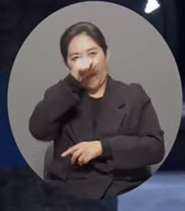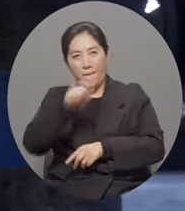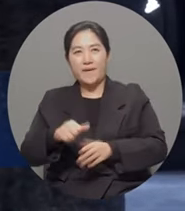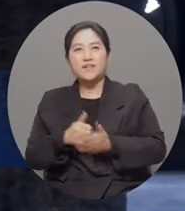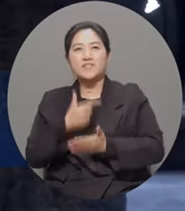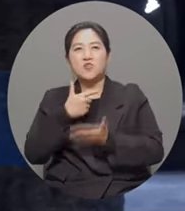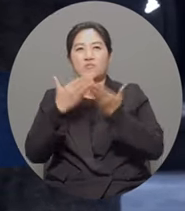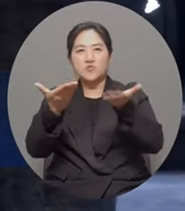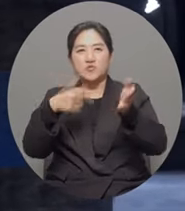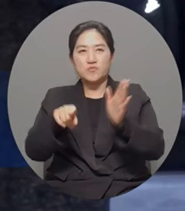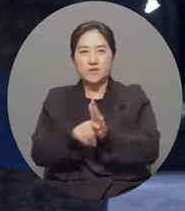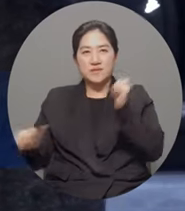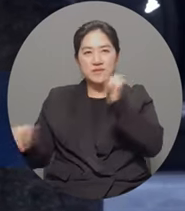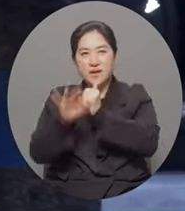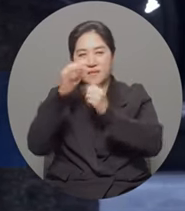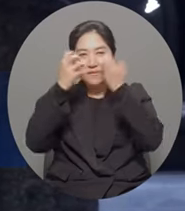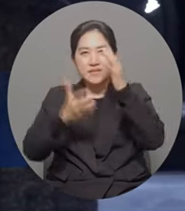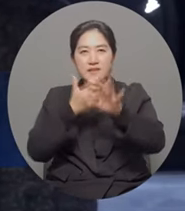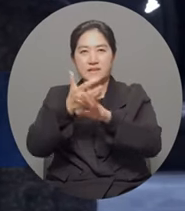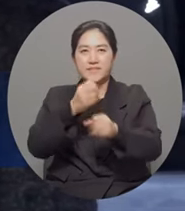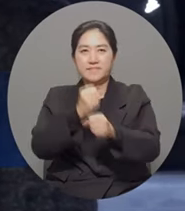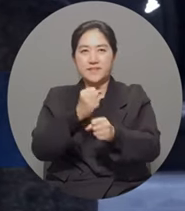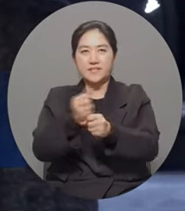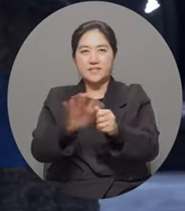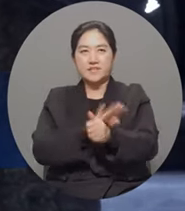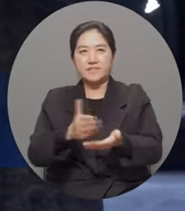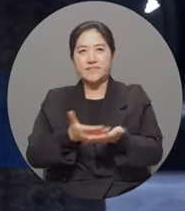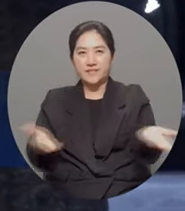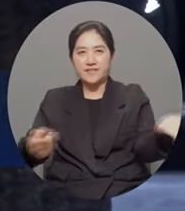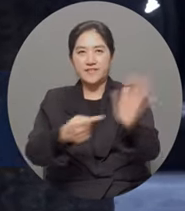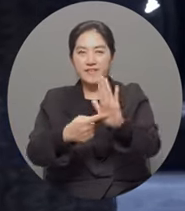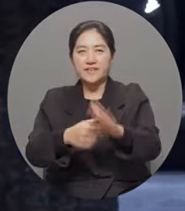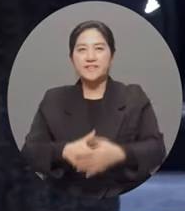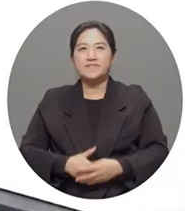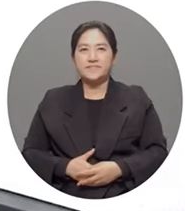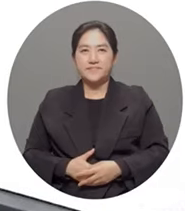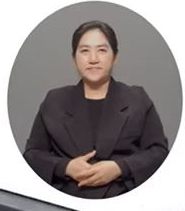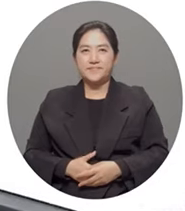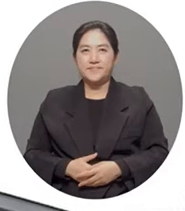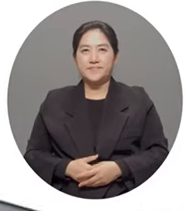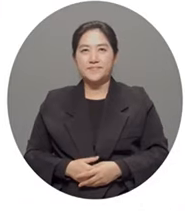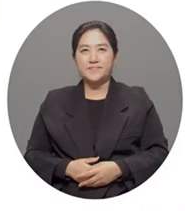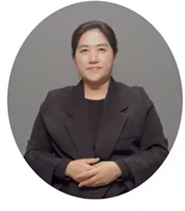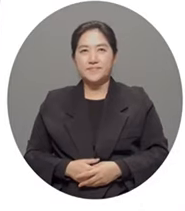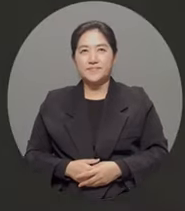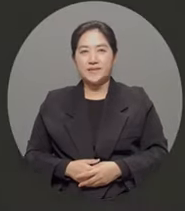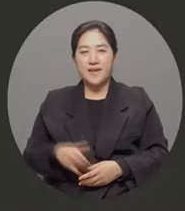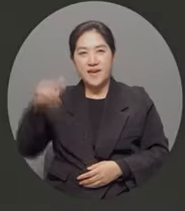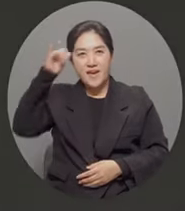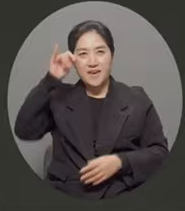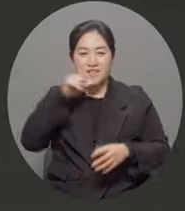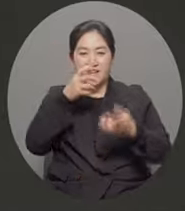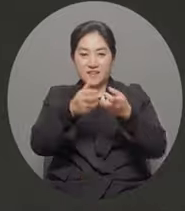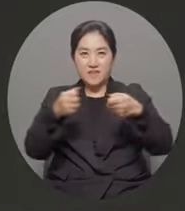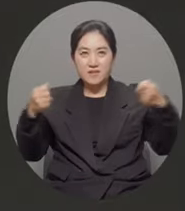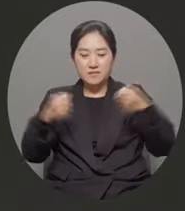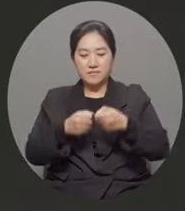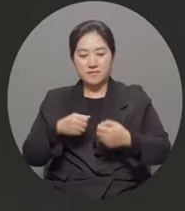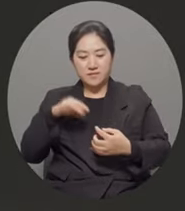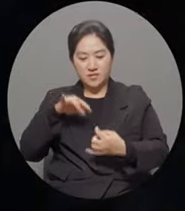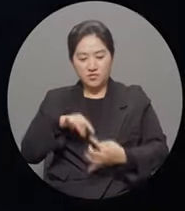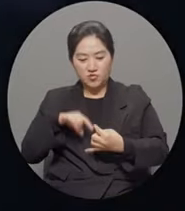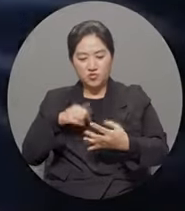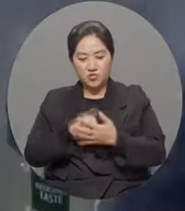있도록 차별화된 혁신 제품과 서비스를 전시하였습니다. AI 냉장고는 스스로